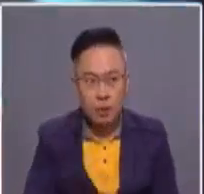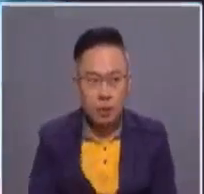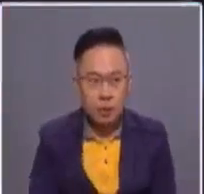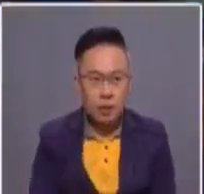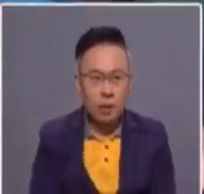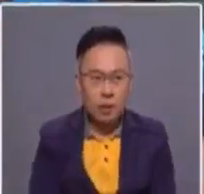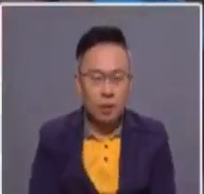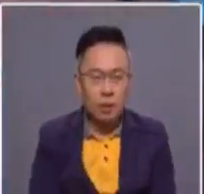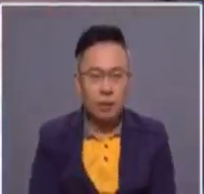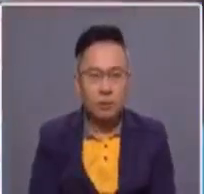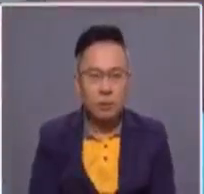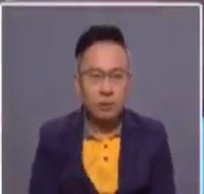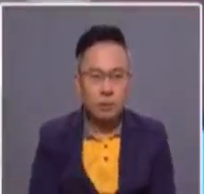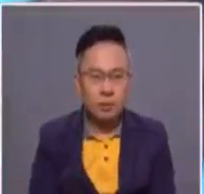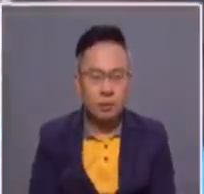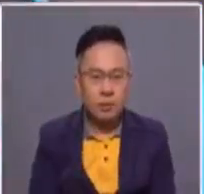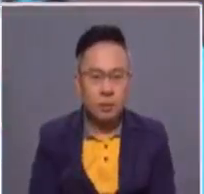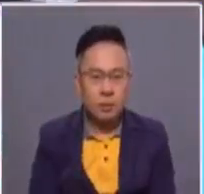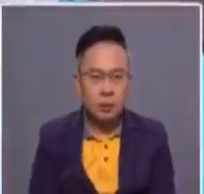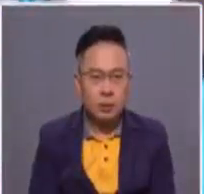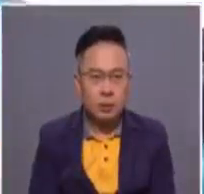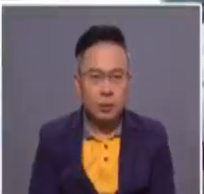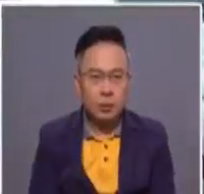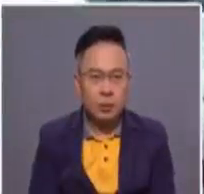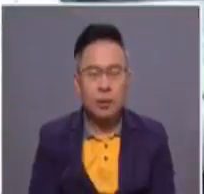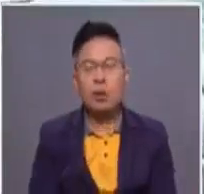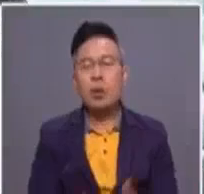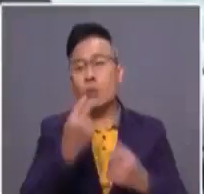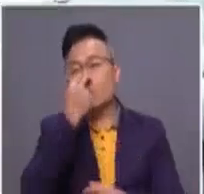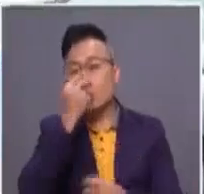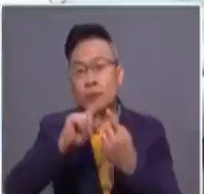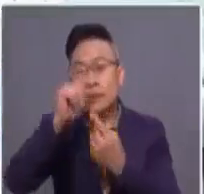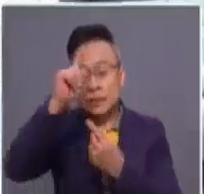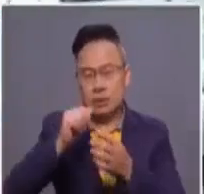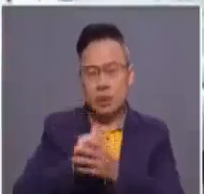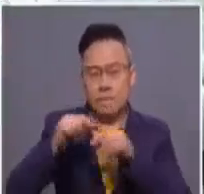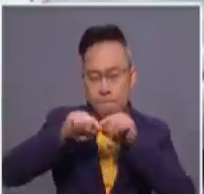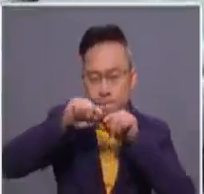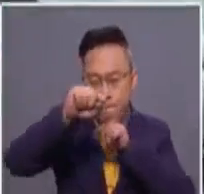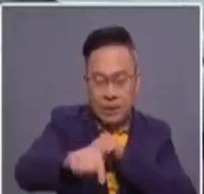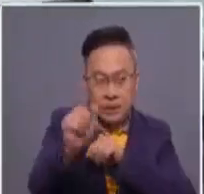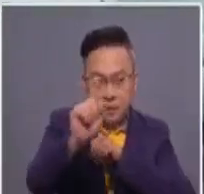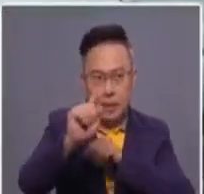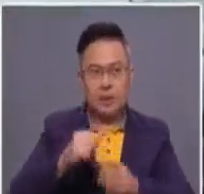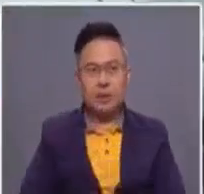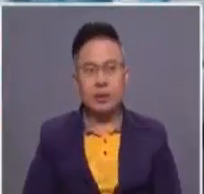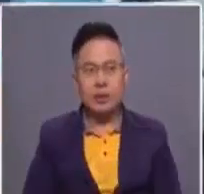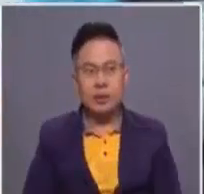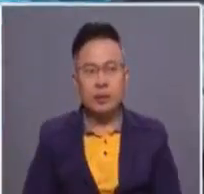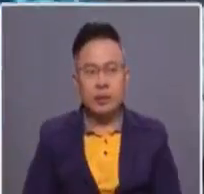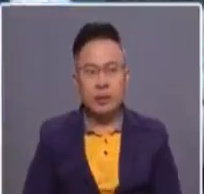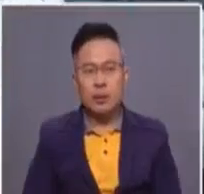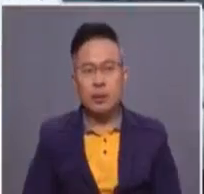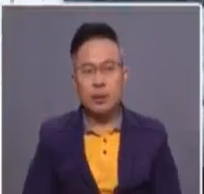ราถามนิดเดียวพี่เราดูอะไรบ้างในที่เกิดเหตุวันนี ้มันจะมีสองชุดคือชุดที่เกิดเหตุกับชุดวิถีนะครับเดี๋ยวชุดวิถีตอนนี้ชุดที่เกิดเหตุกำลังตรวจอยู่เดี๋ยวตอนนี้ชุดวิถีกำลังส